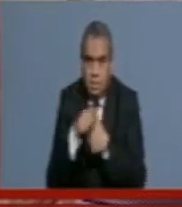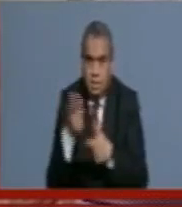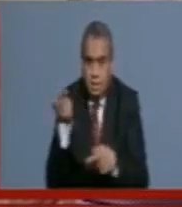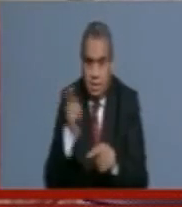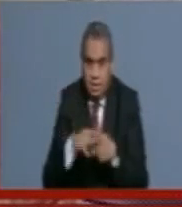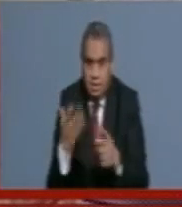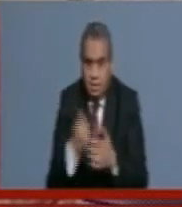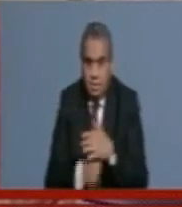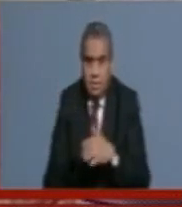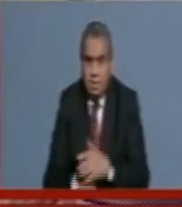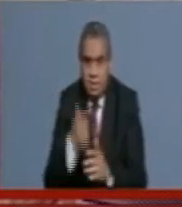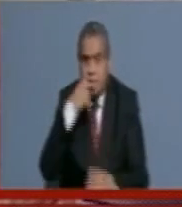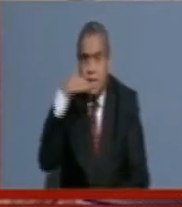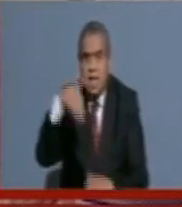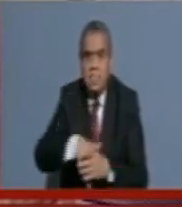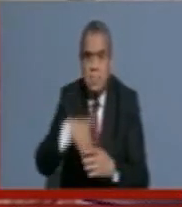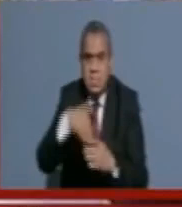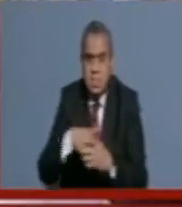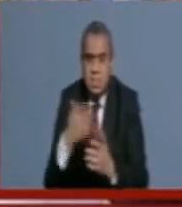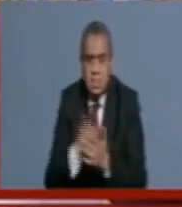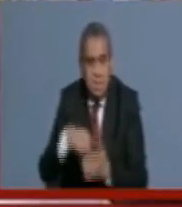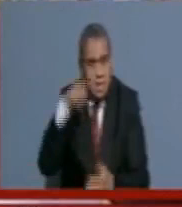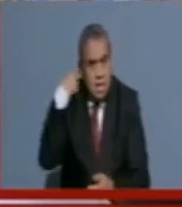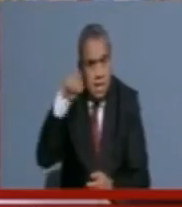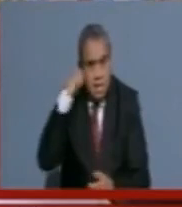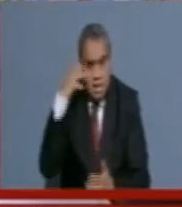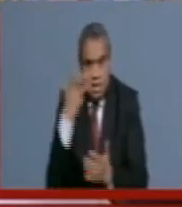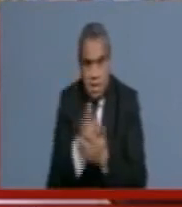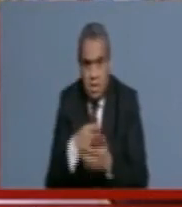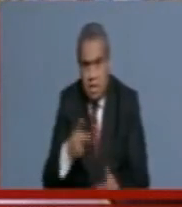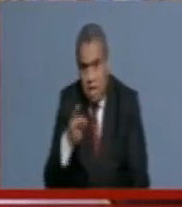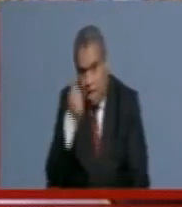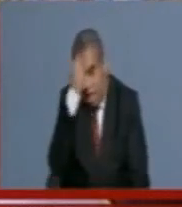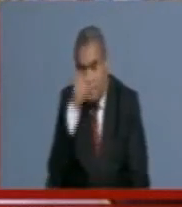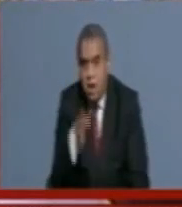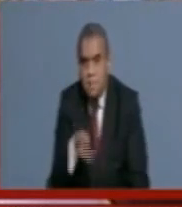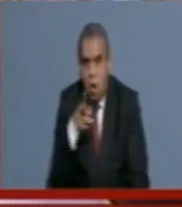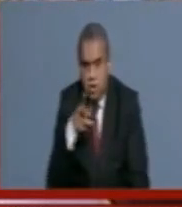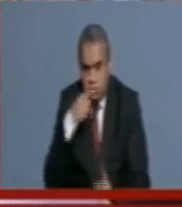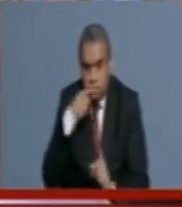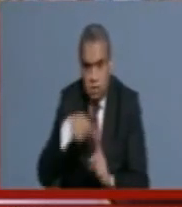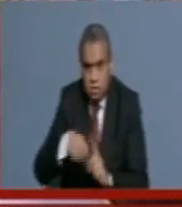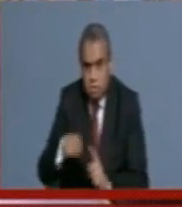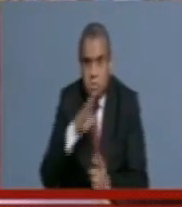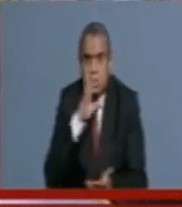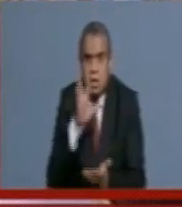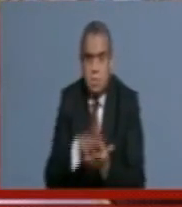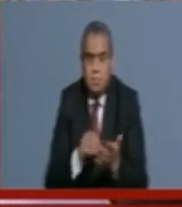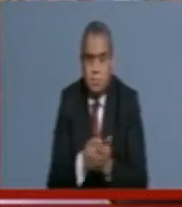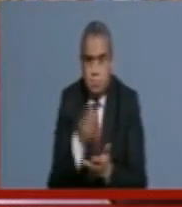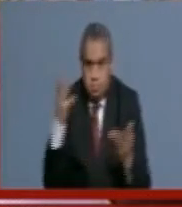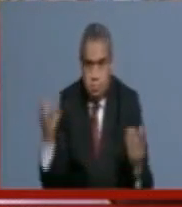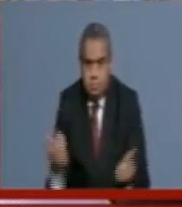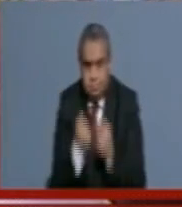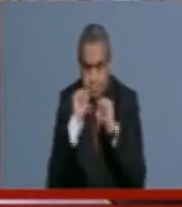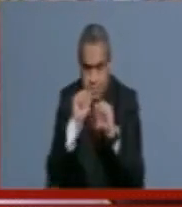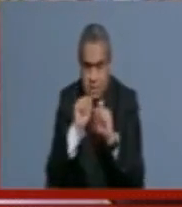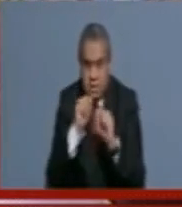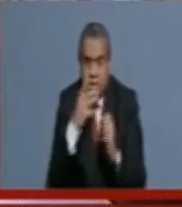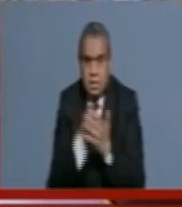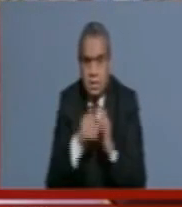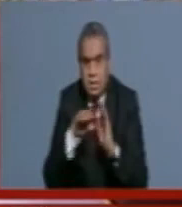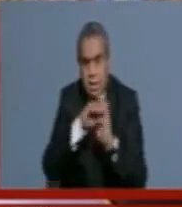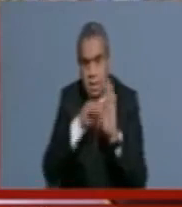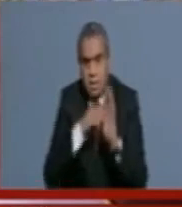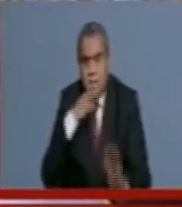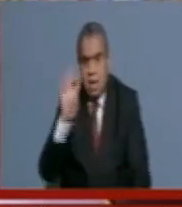استحقاق انتخابي على اول انتخابات الرئاسه الجمهوريه 2024، وابتدينا نعد البرنامج الزمني.